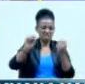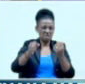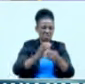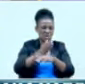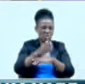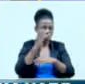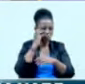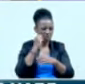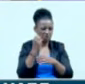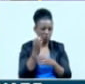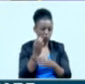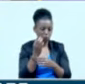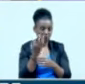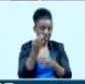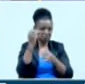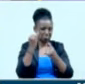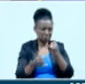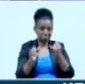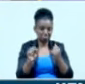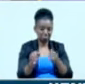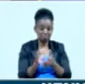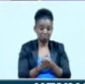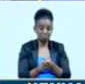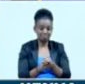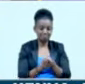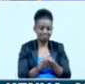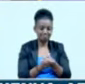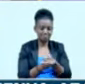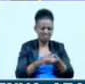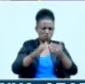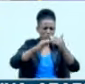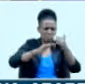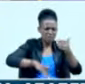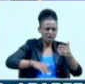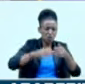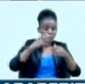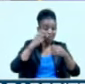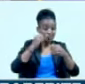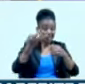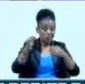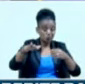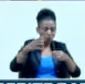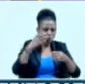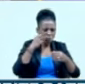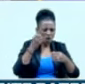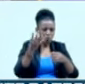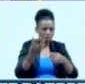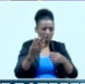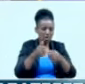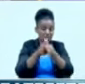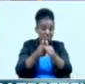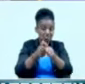kurangira mbere y'ukwezi kwa gatatu umuntu agereranyije guhera mu kwa gatatu aho ngaho kwa kane